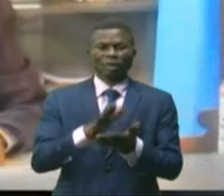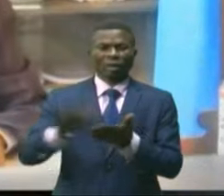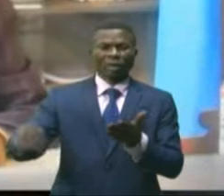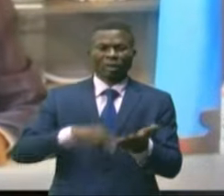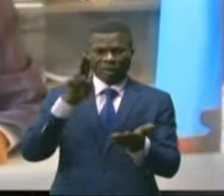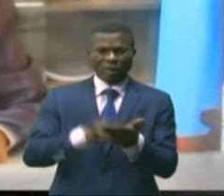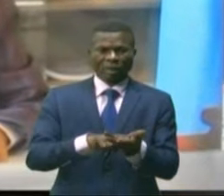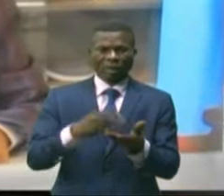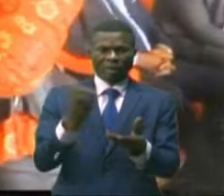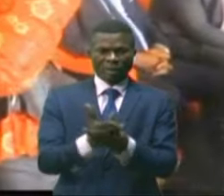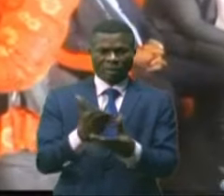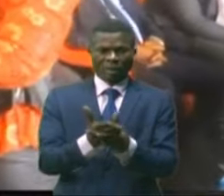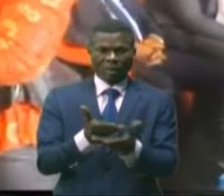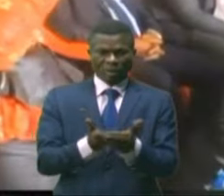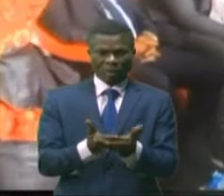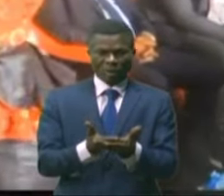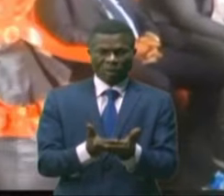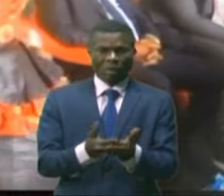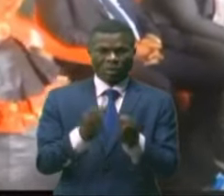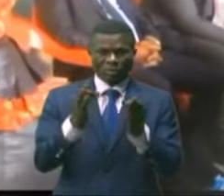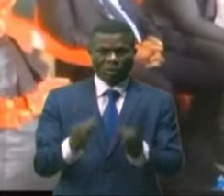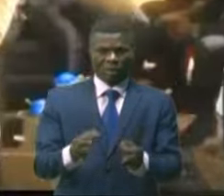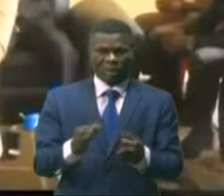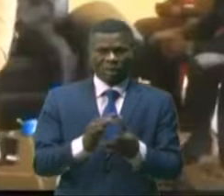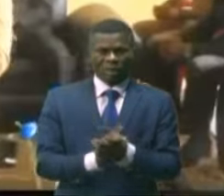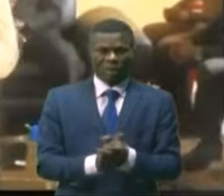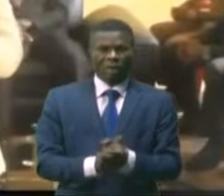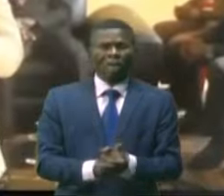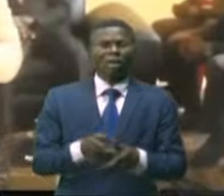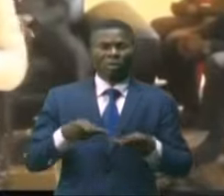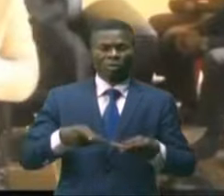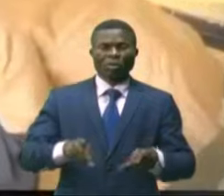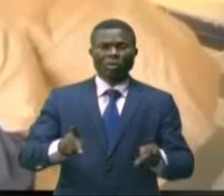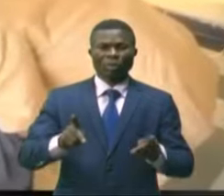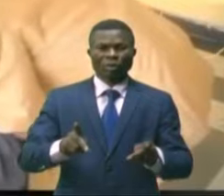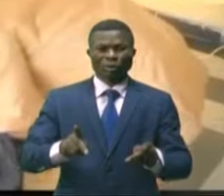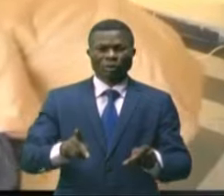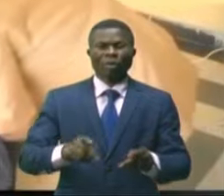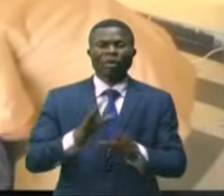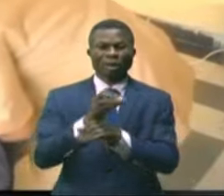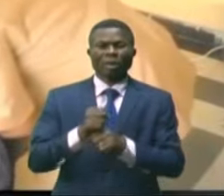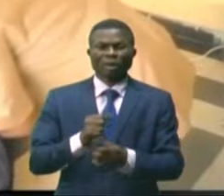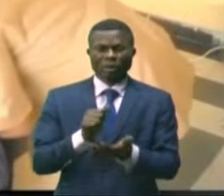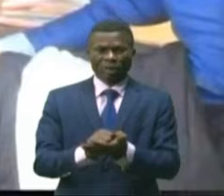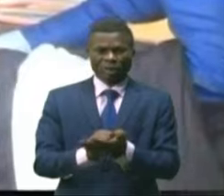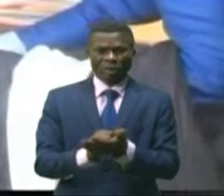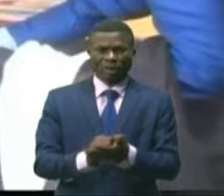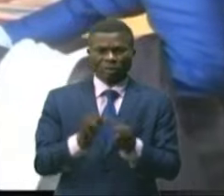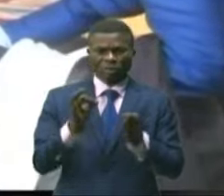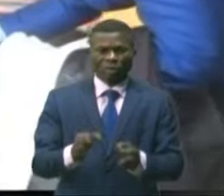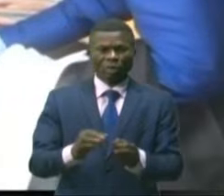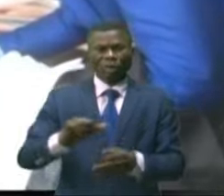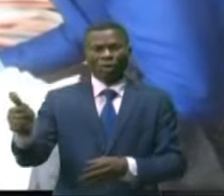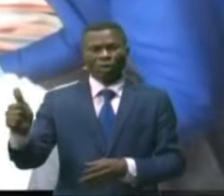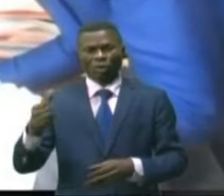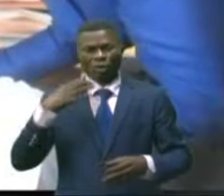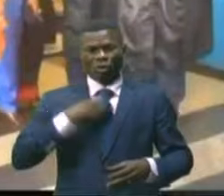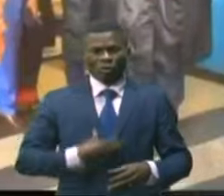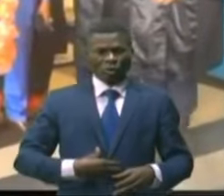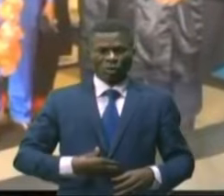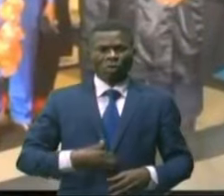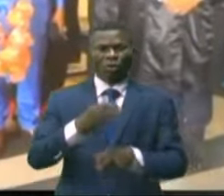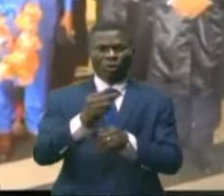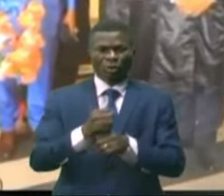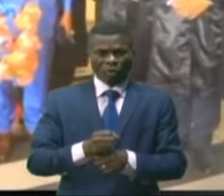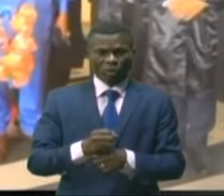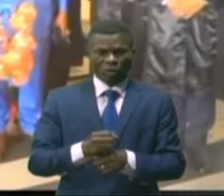un document leur tendu par le PG pour acquiser réception. Pendant ces temps, les autres magistrats bénéficiaires,